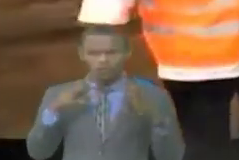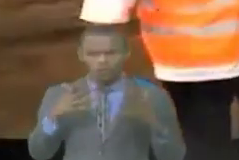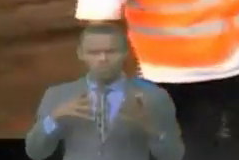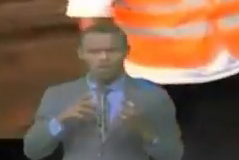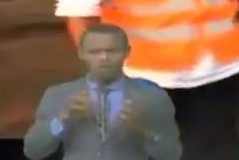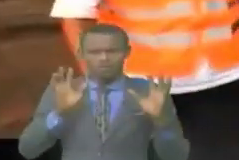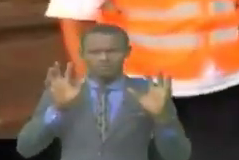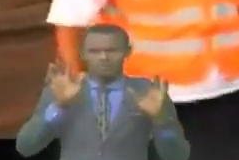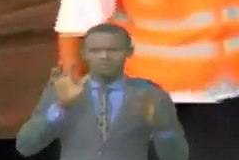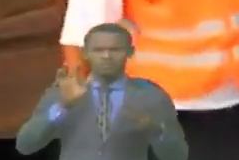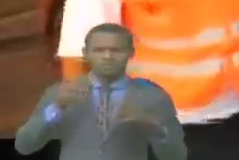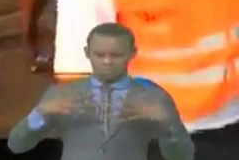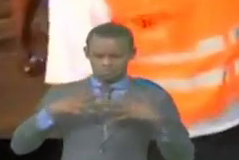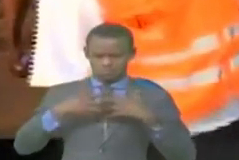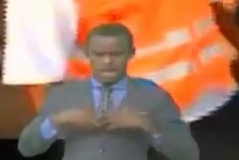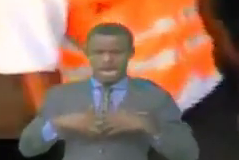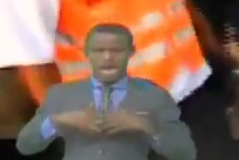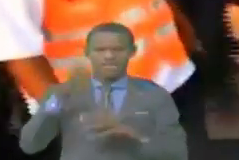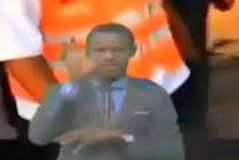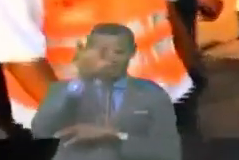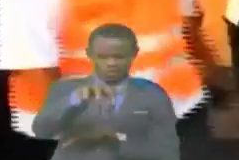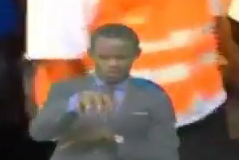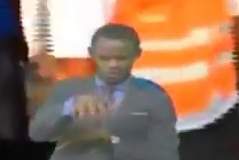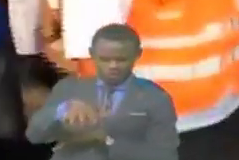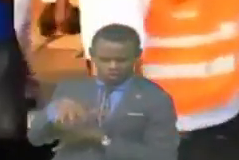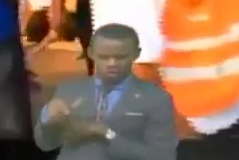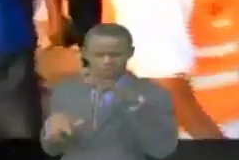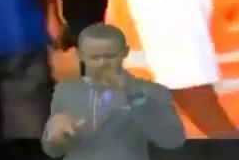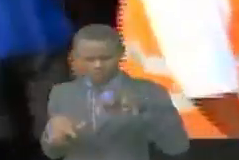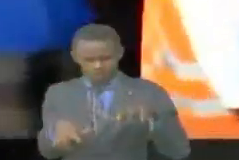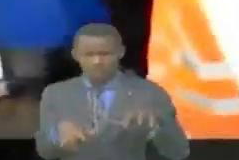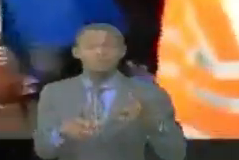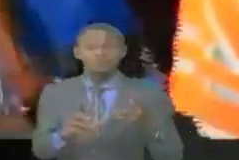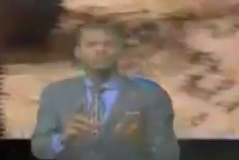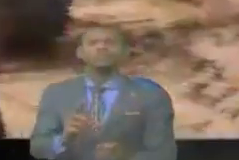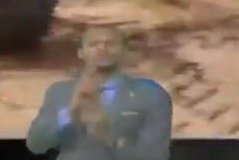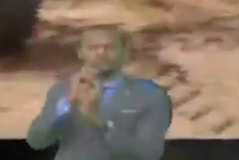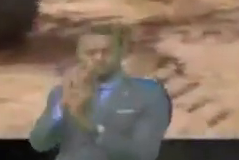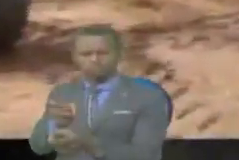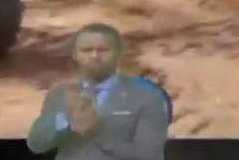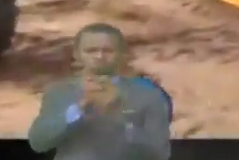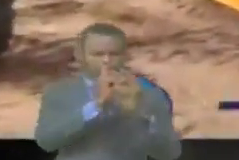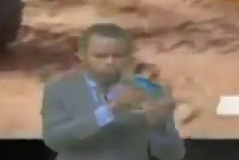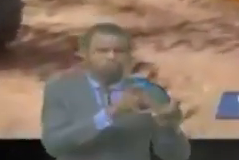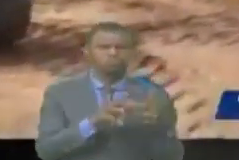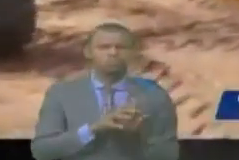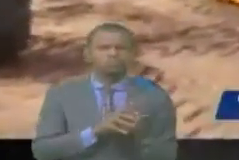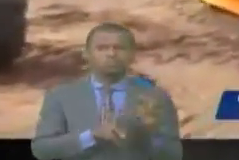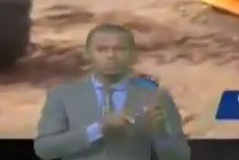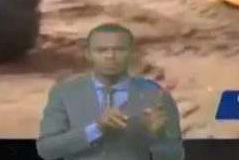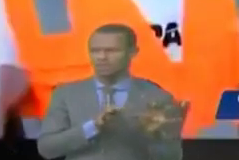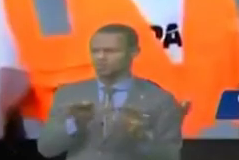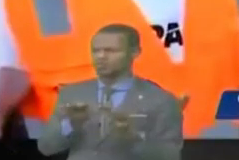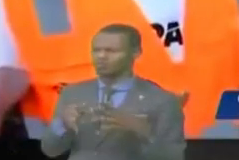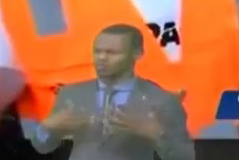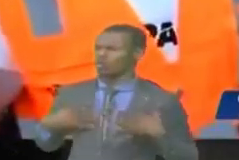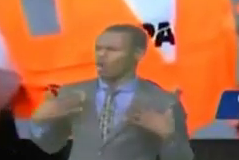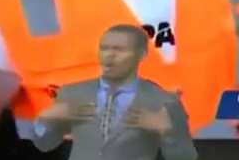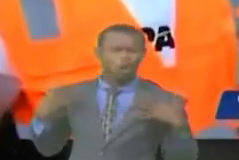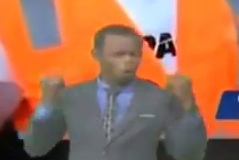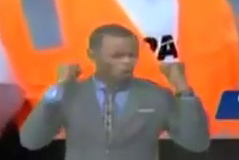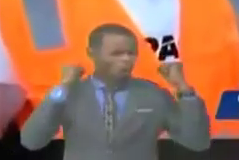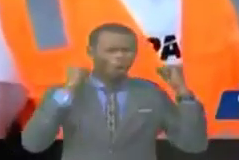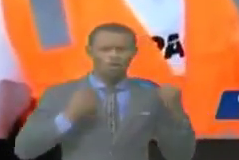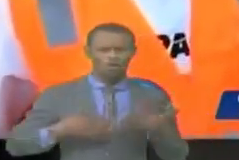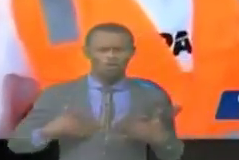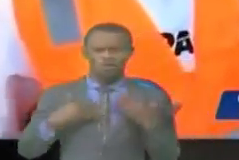société sous le regard admiratif de la population de Lodja, qui n'a pas cessé de dire merci au